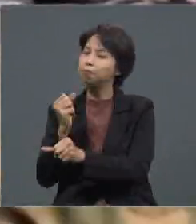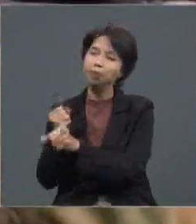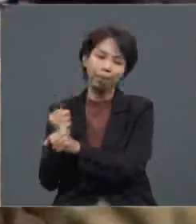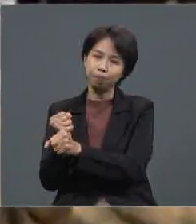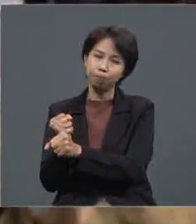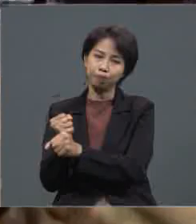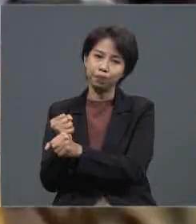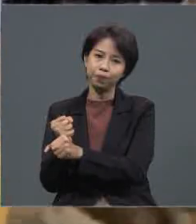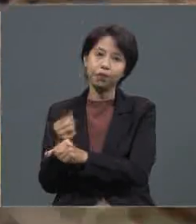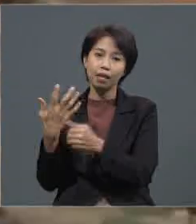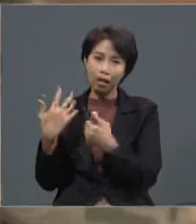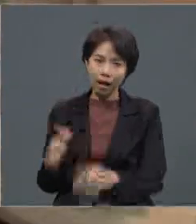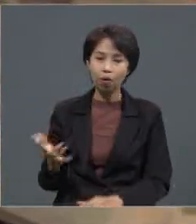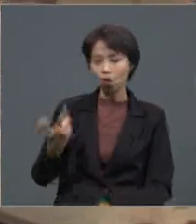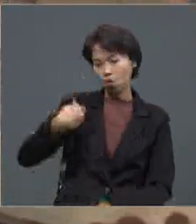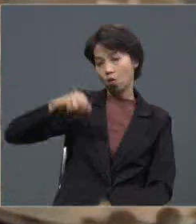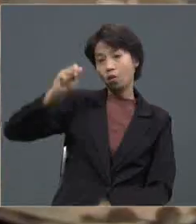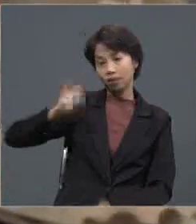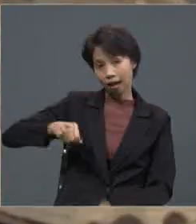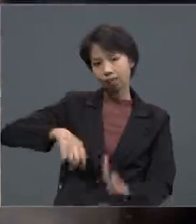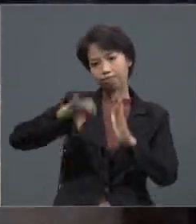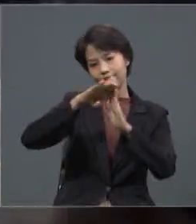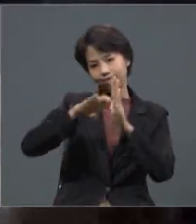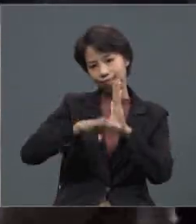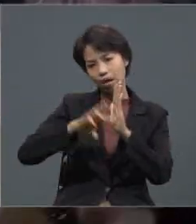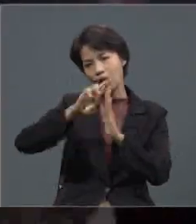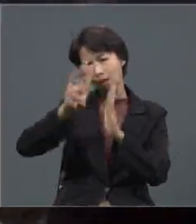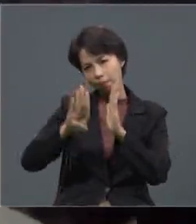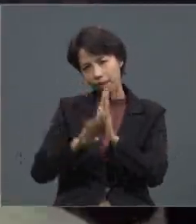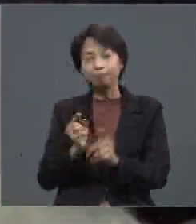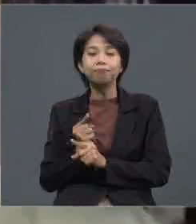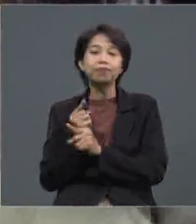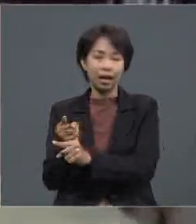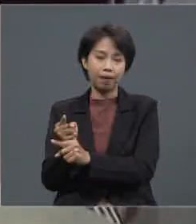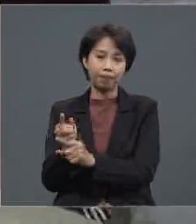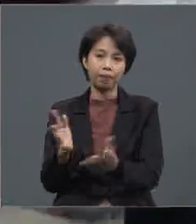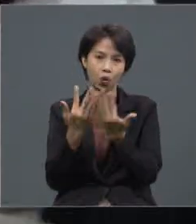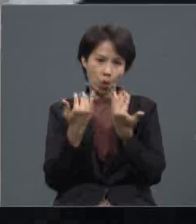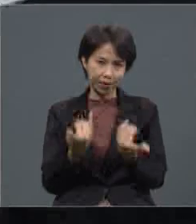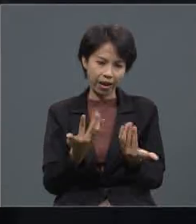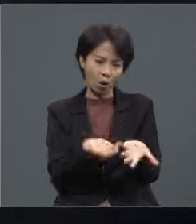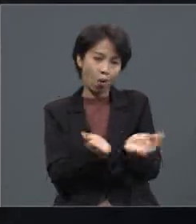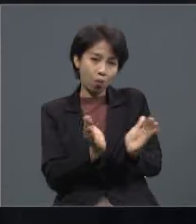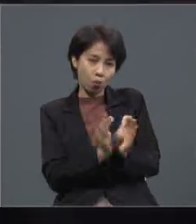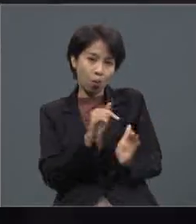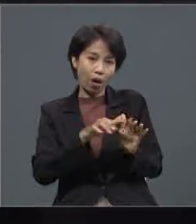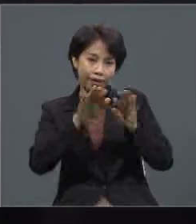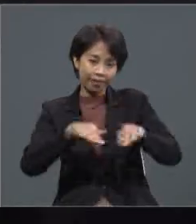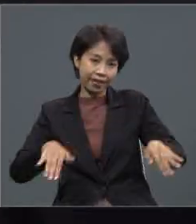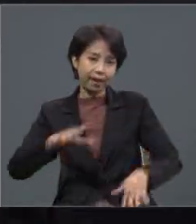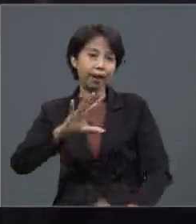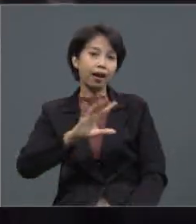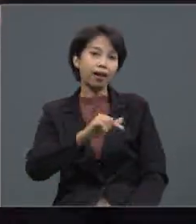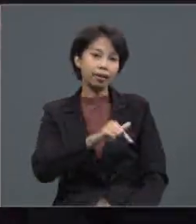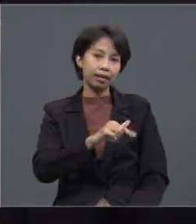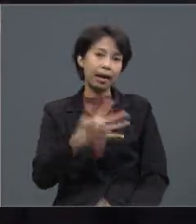คะส่วนกระบวนการทางศาลได้ดำเนินการตามระเบียบค่ะกรณีที่ครอบครัวแล้วก็เด็ก8ขวบเดินทางไปยังสน.ทองหล่อเพื่อสอบปากค